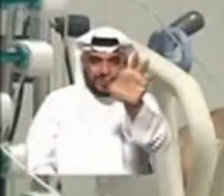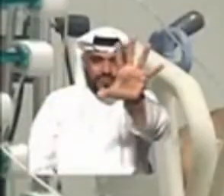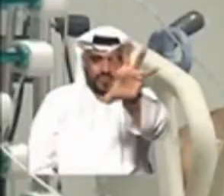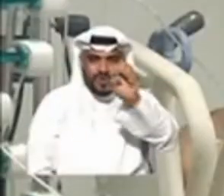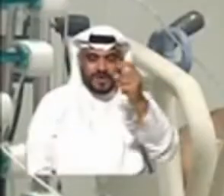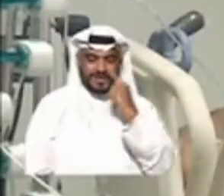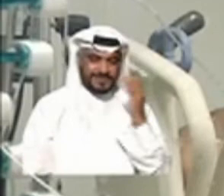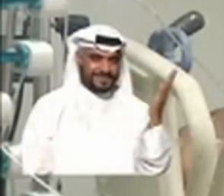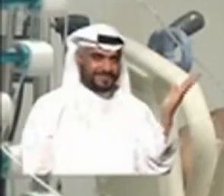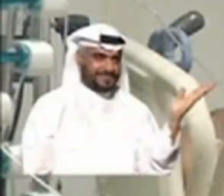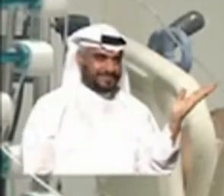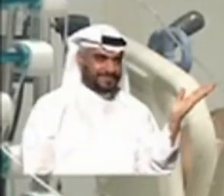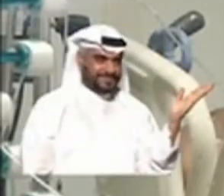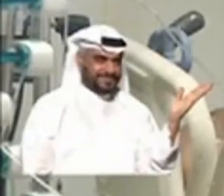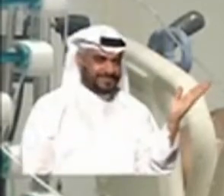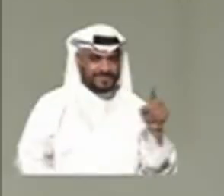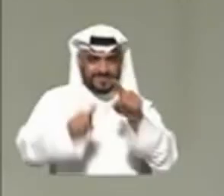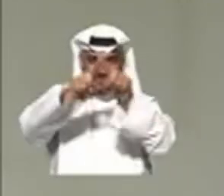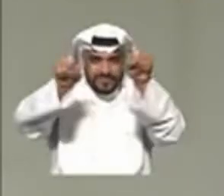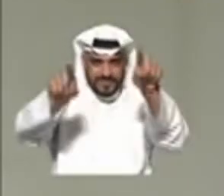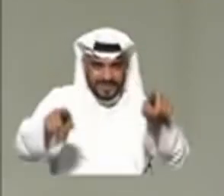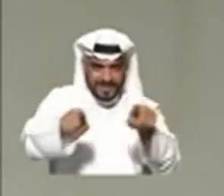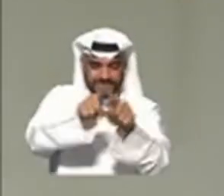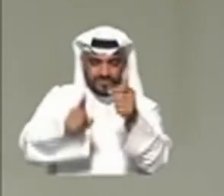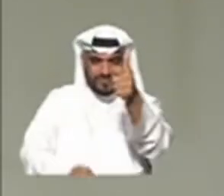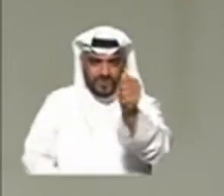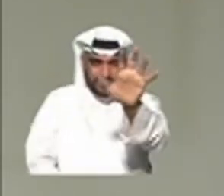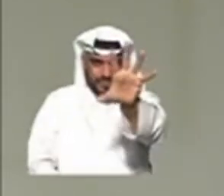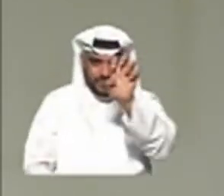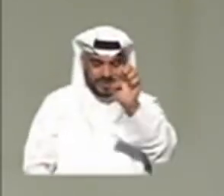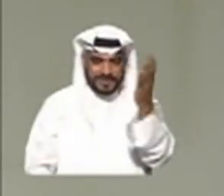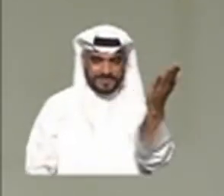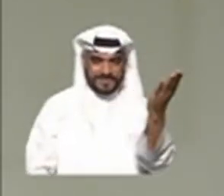لوزارة الصحة، وذلك من خلال المسح على الكود الظاهر على الشاشة.